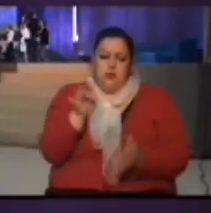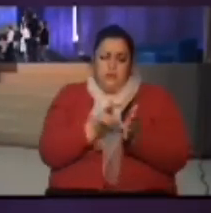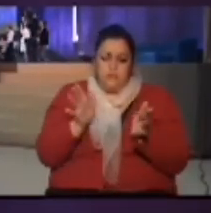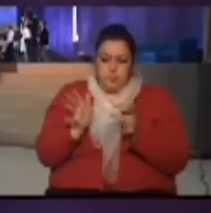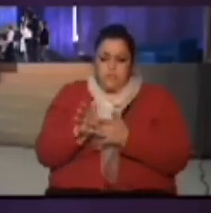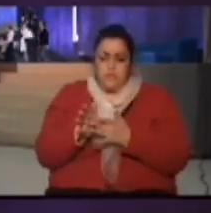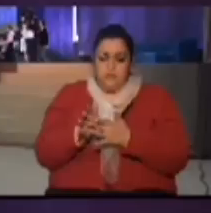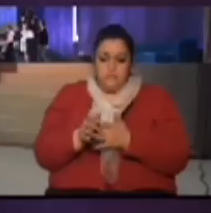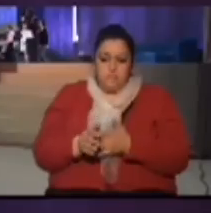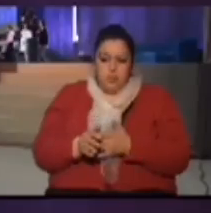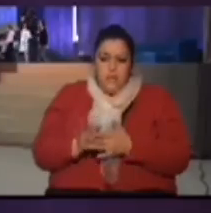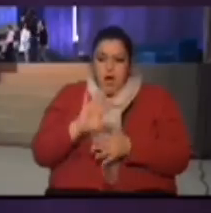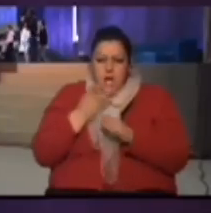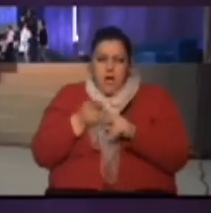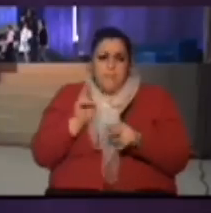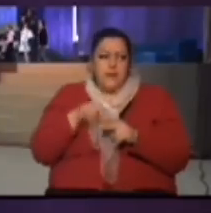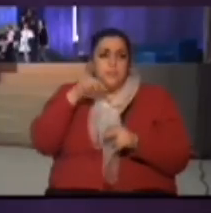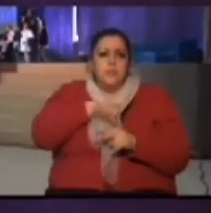Հիսուս,